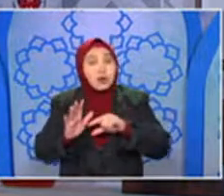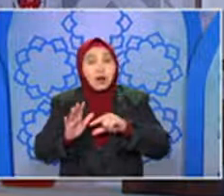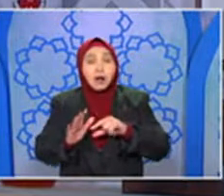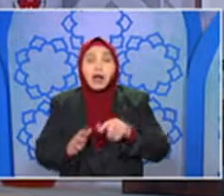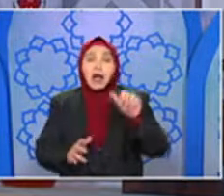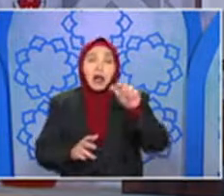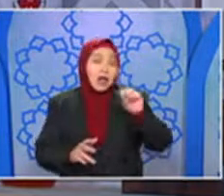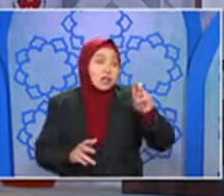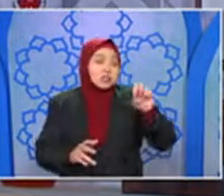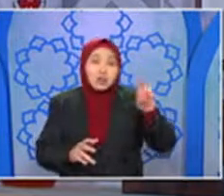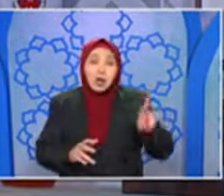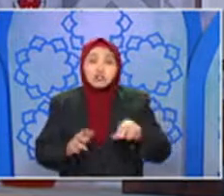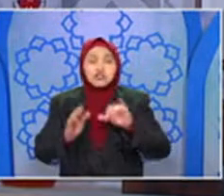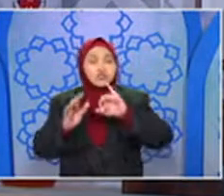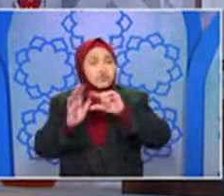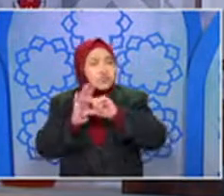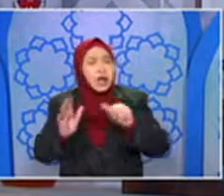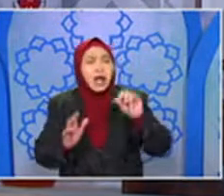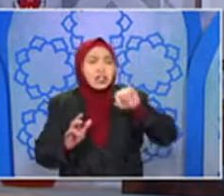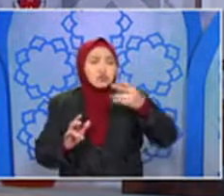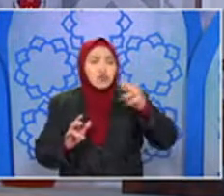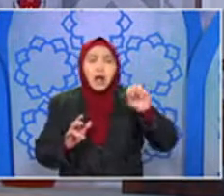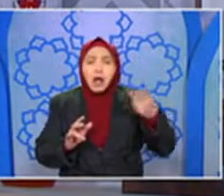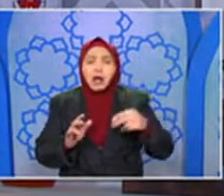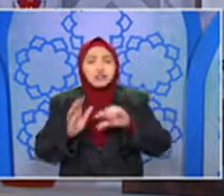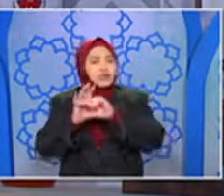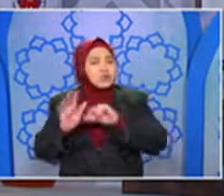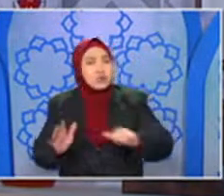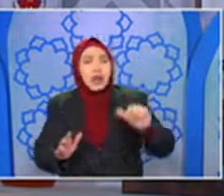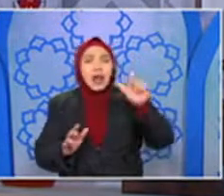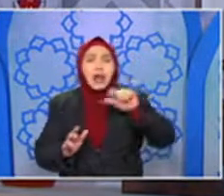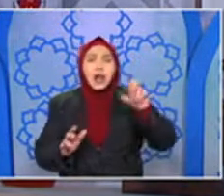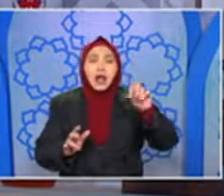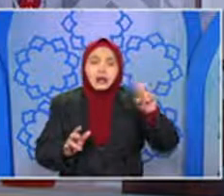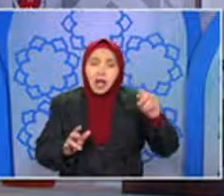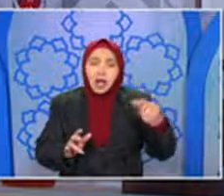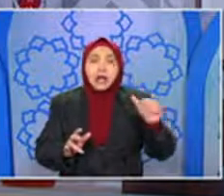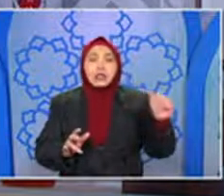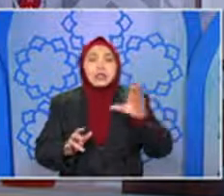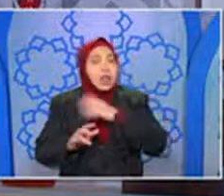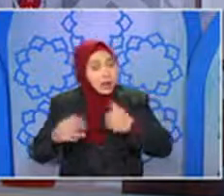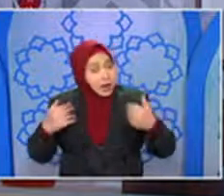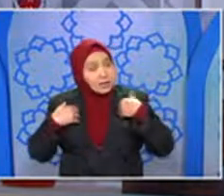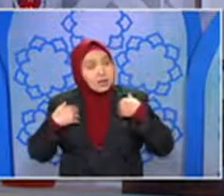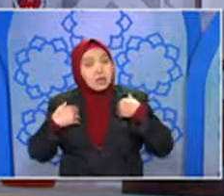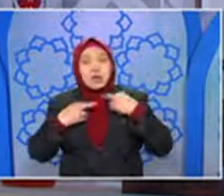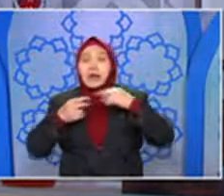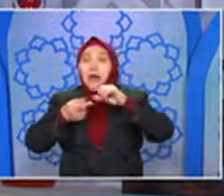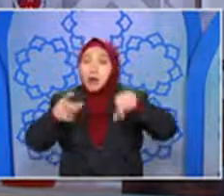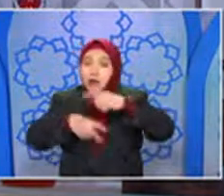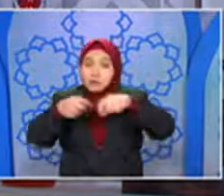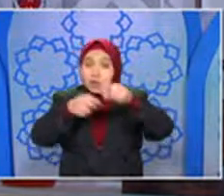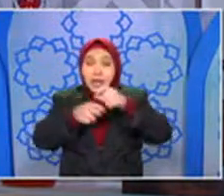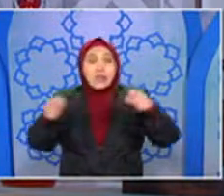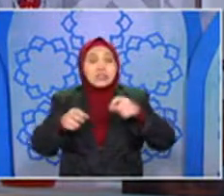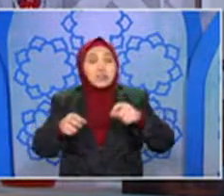As-Saff, surah Al-Jumu'ah, surah Al-Taghabun, surah Al-A'la, dan juga ada resolusi dan juga